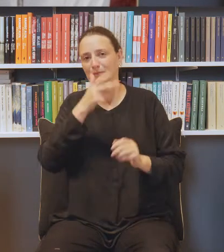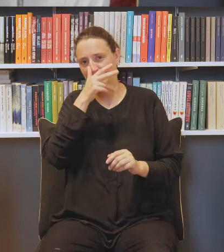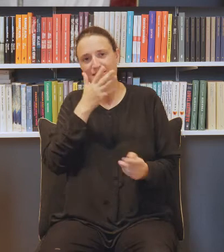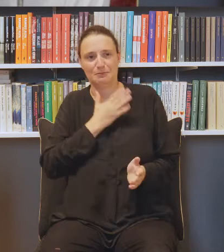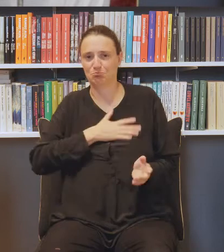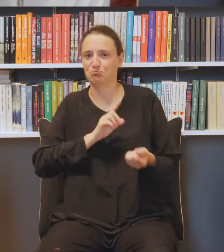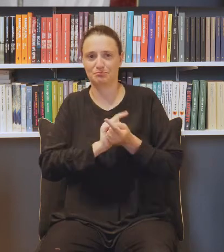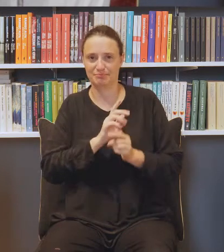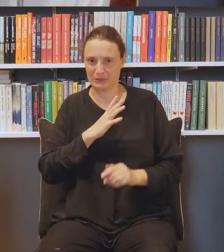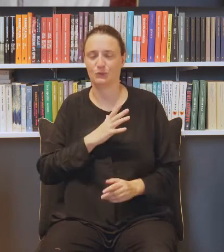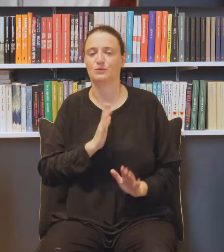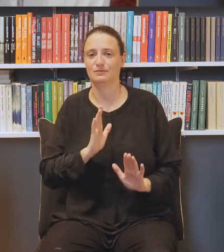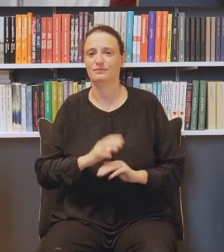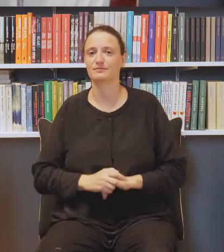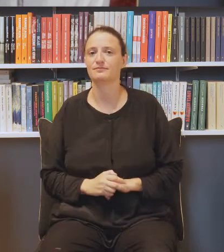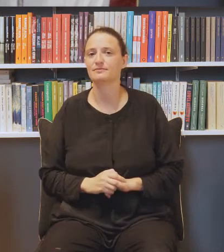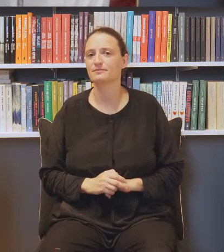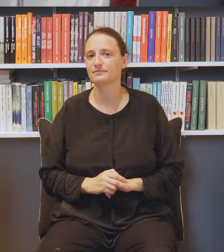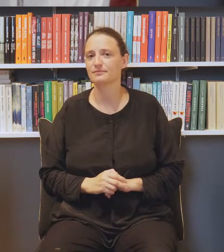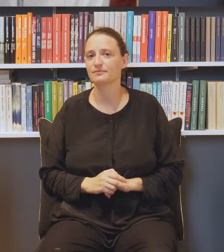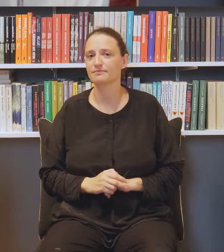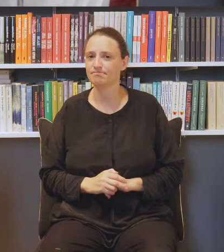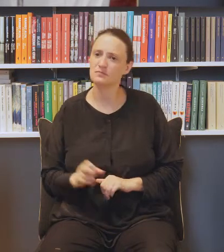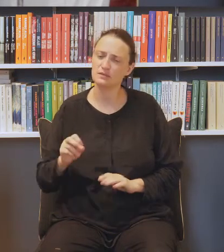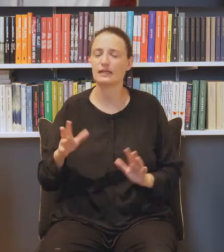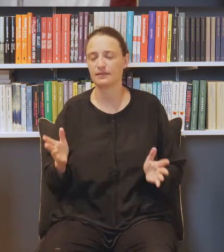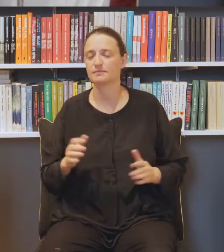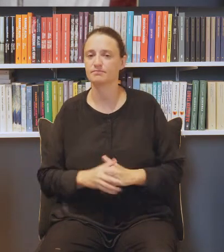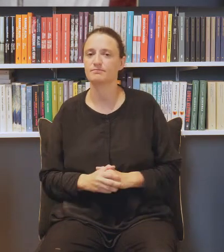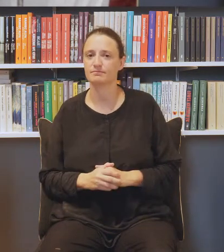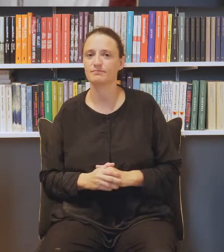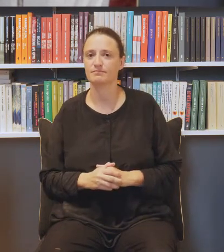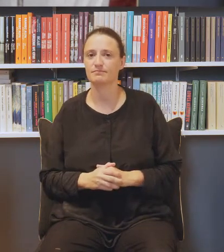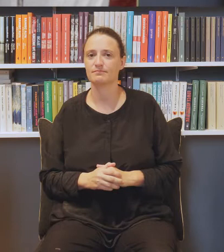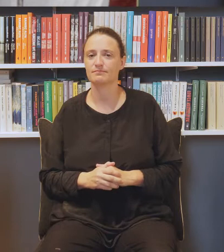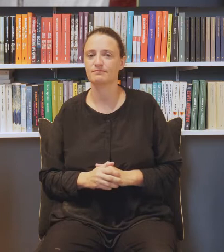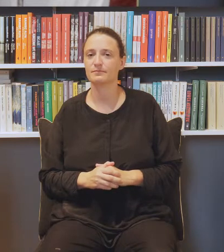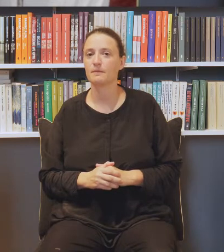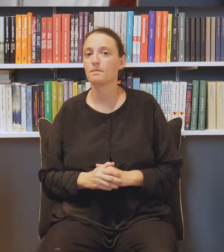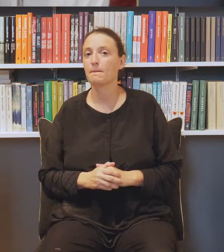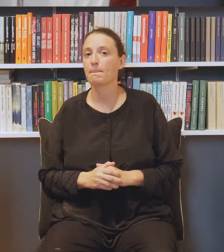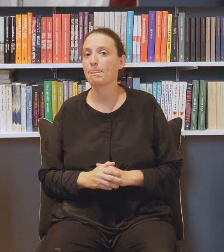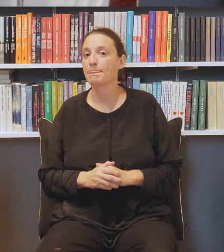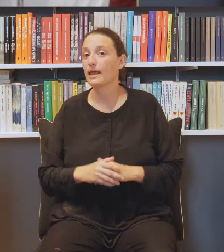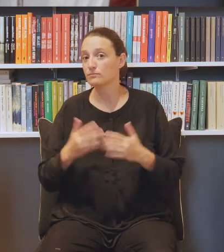No tak, to... I nie dotychczas